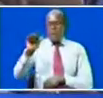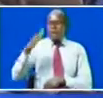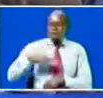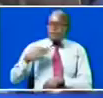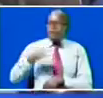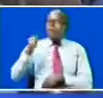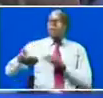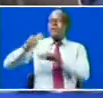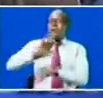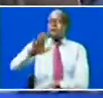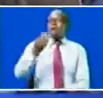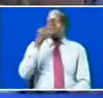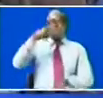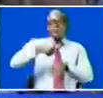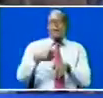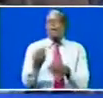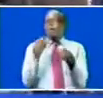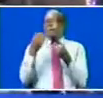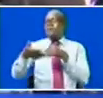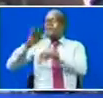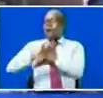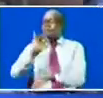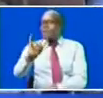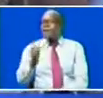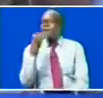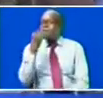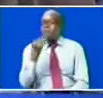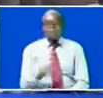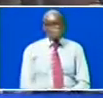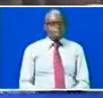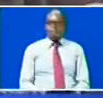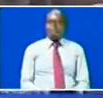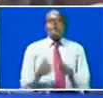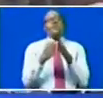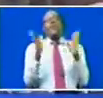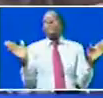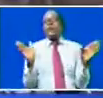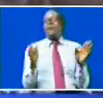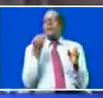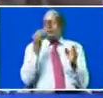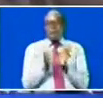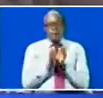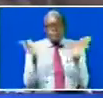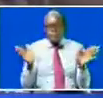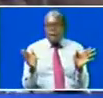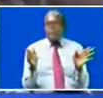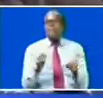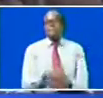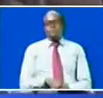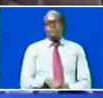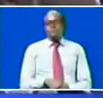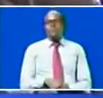would you cover your food while you're eating? Exactly. No, unafunika chakula? No. We want to suffocate the